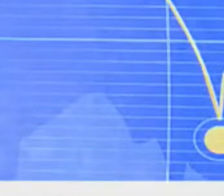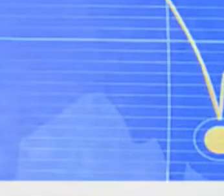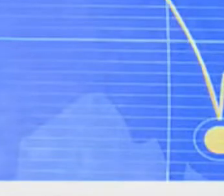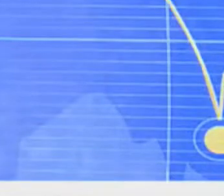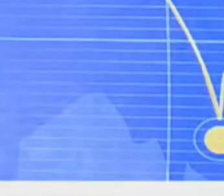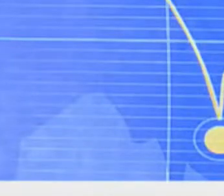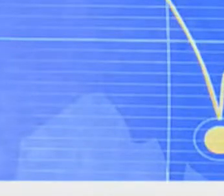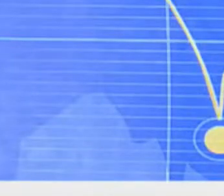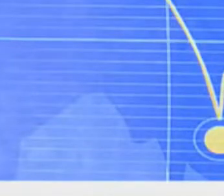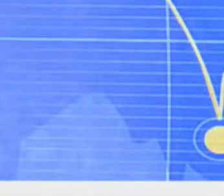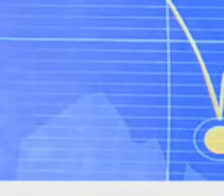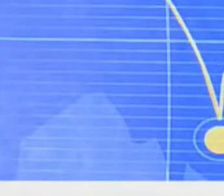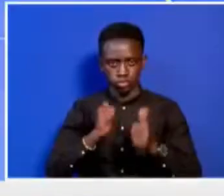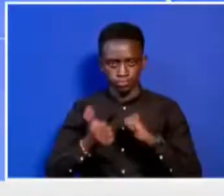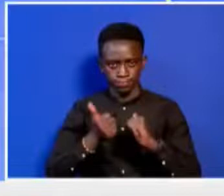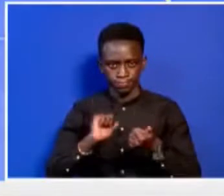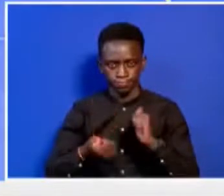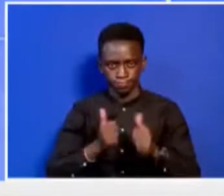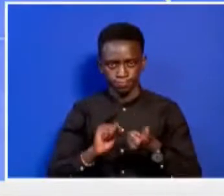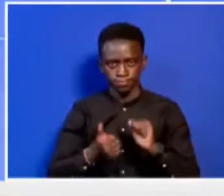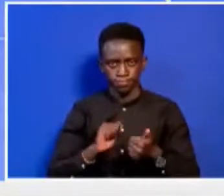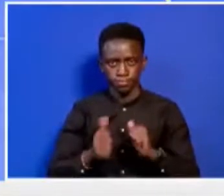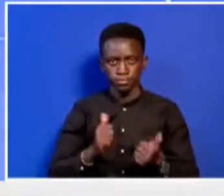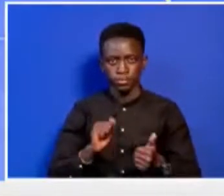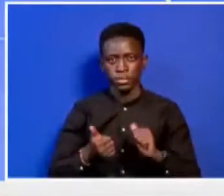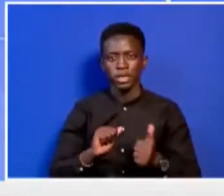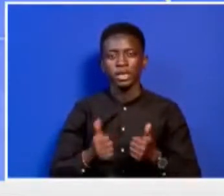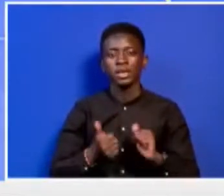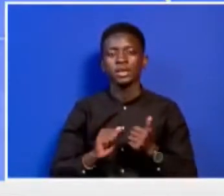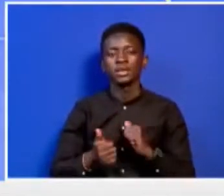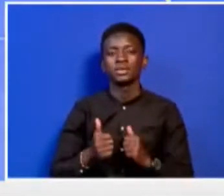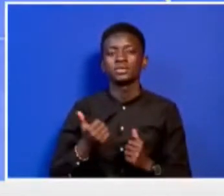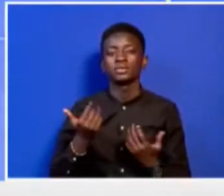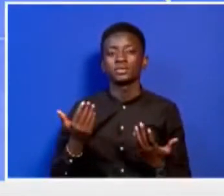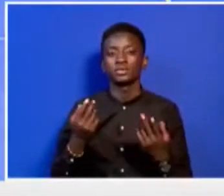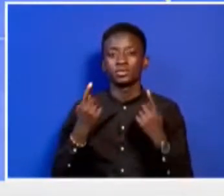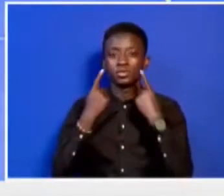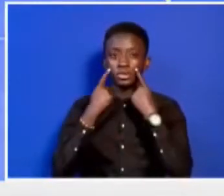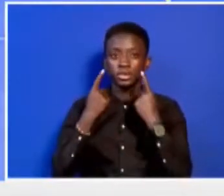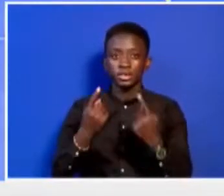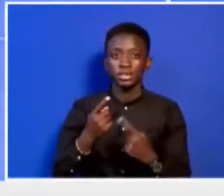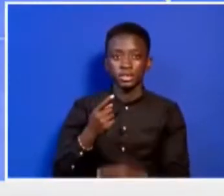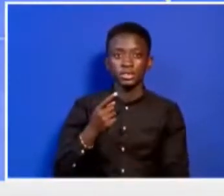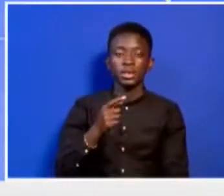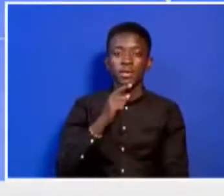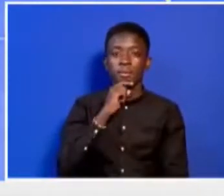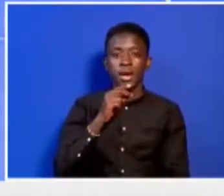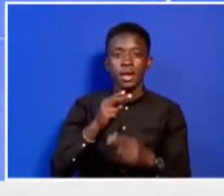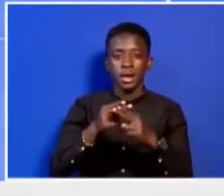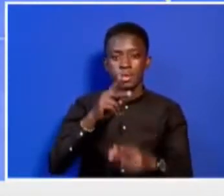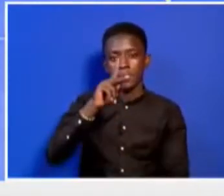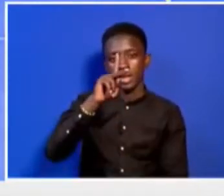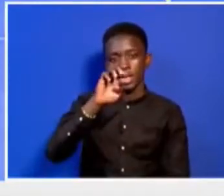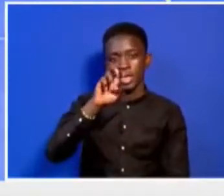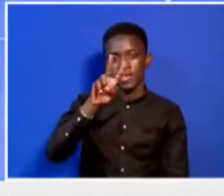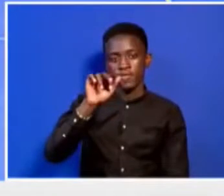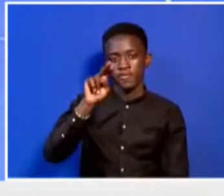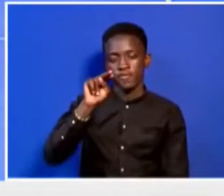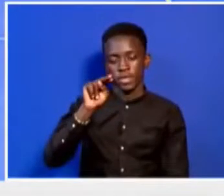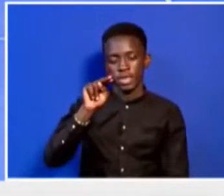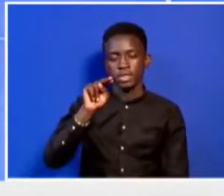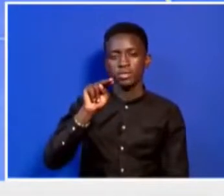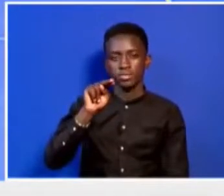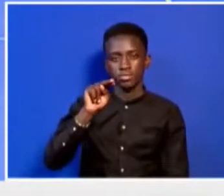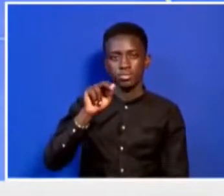Na michezoni sasa ni kwamba katika ligi kuu nchini Uingereza ni kwamba mabao manne kiungo matata Kevin De Bruyne na bao moja la